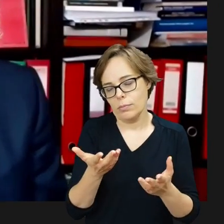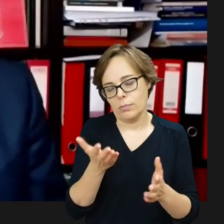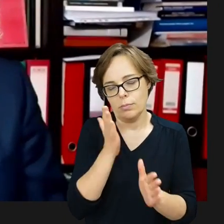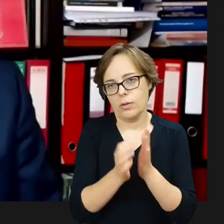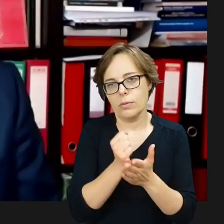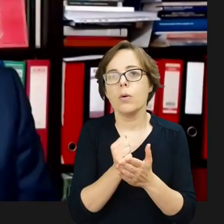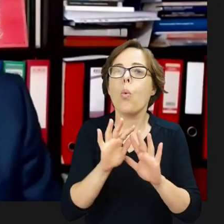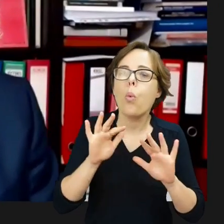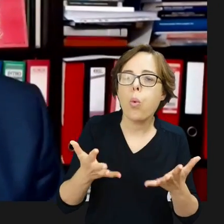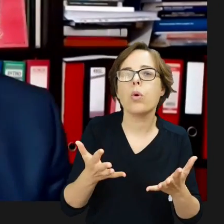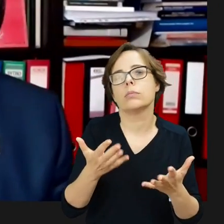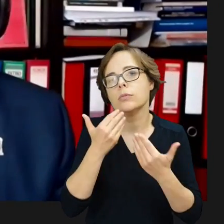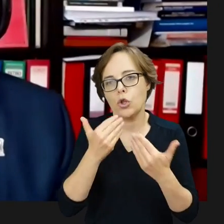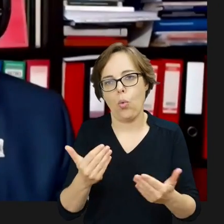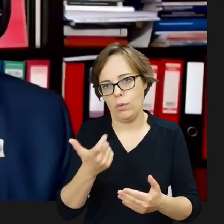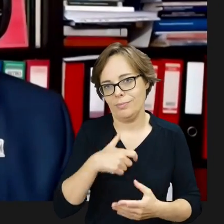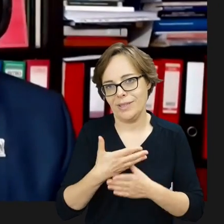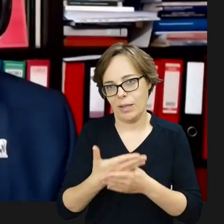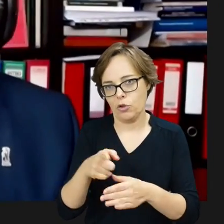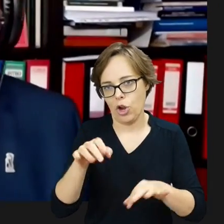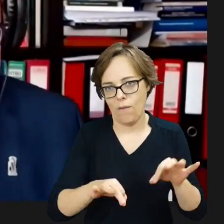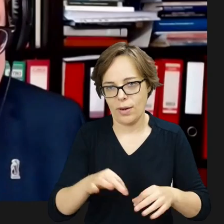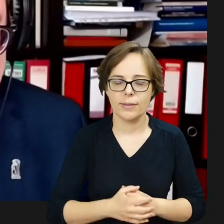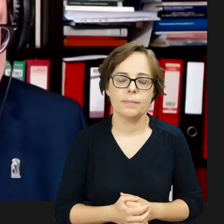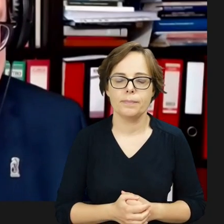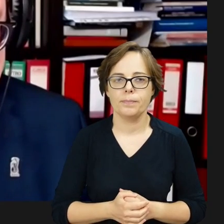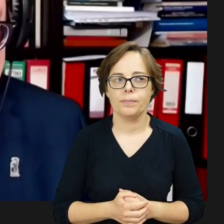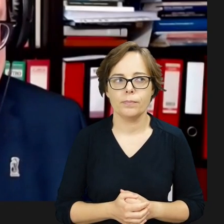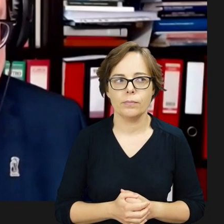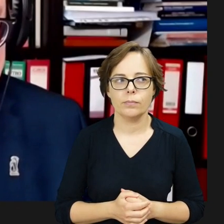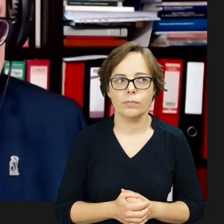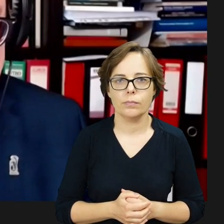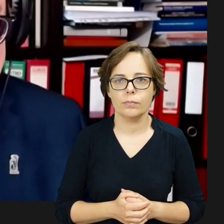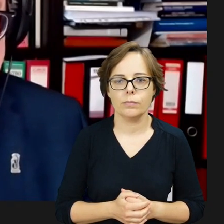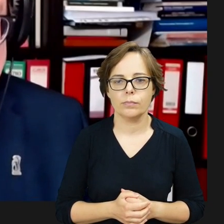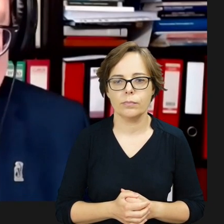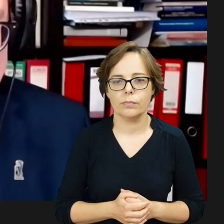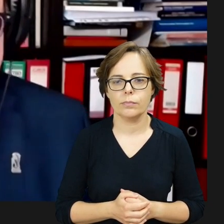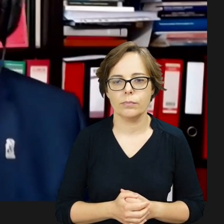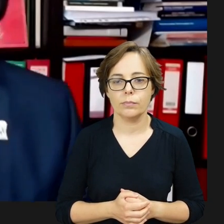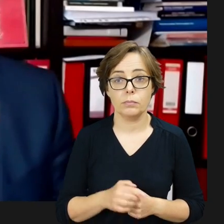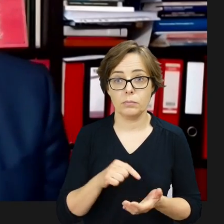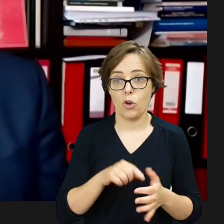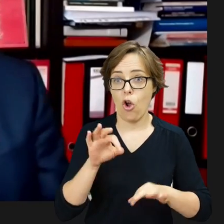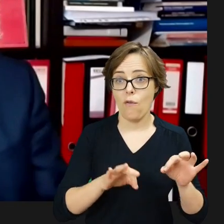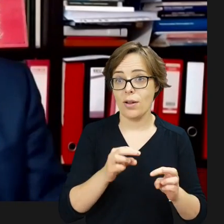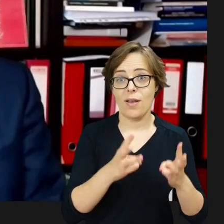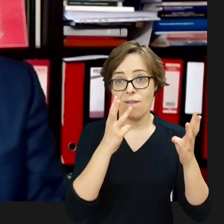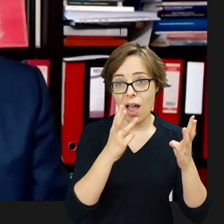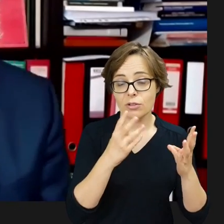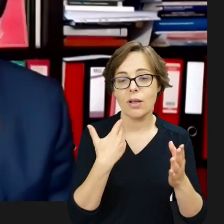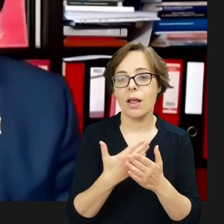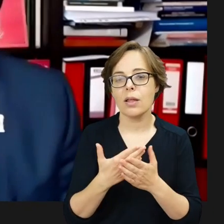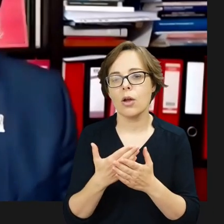na tą bardzo ważną konferencję. Jest tak ważna, że właśnie w tym momencie rezygnuję ze swojej konferencji, którą też mi